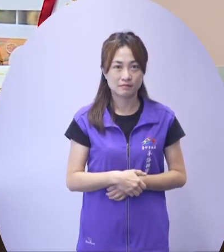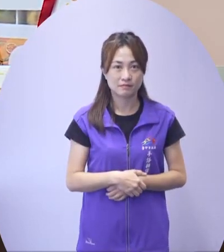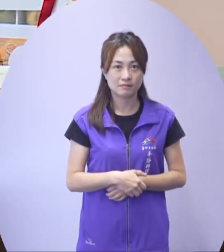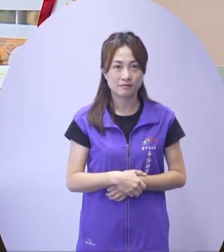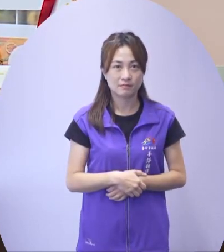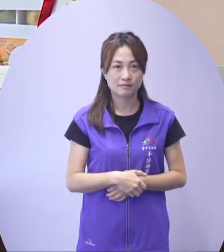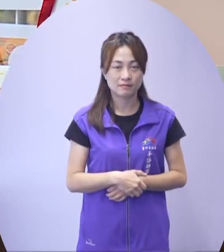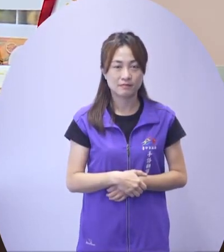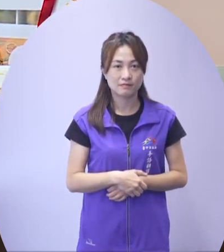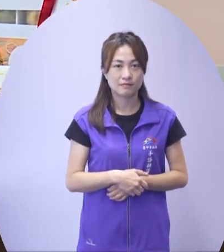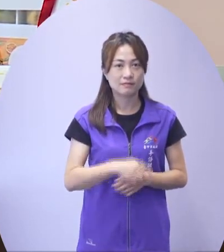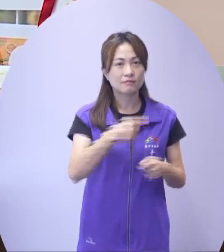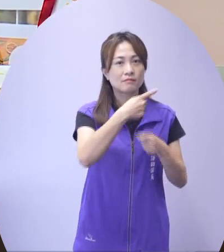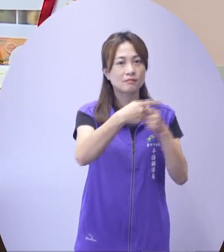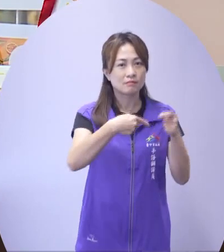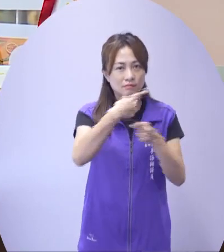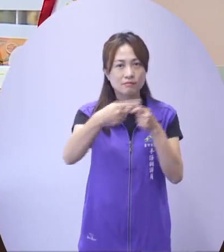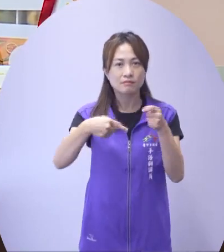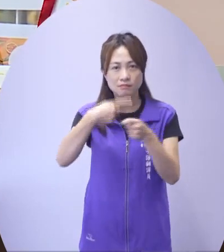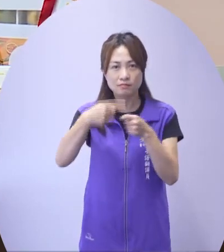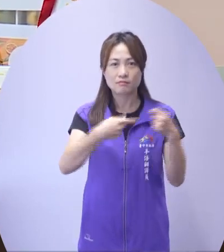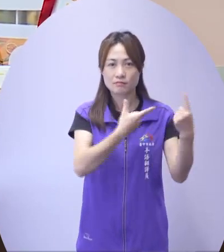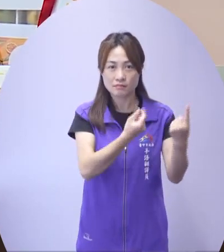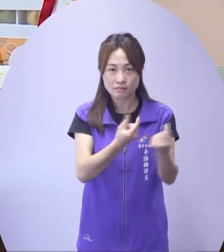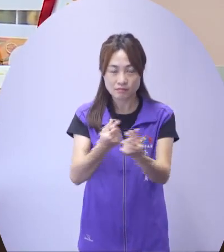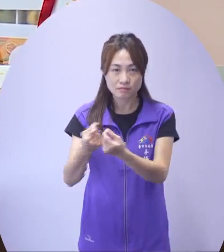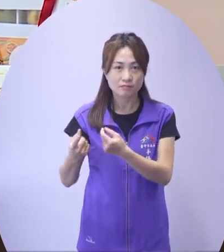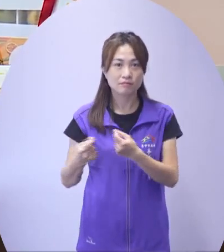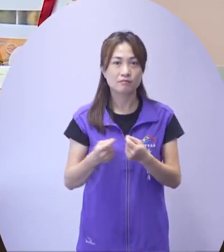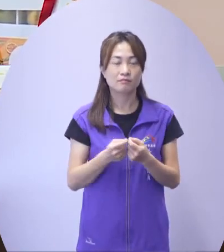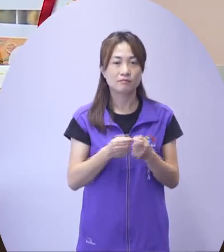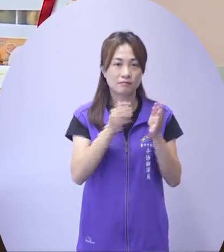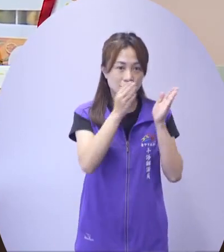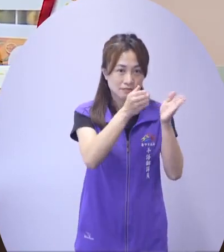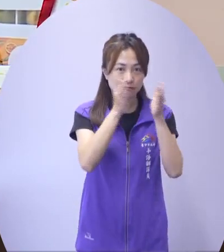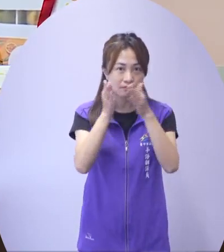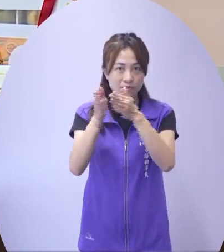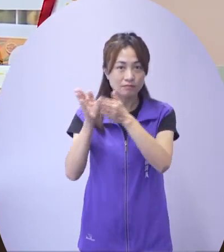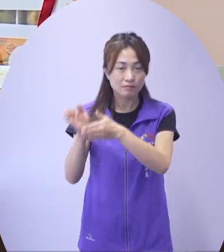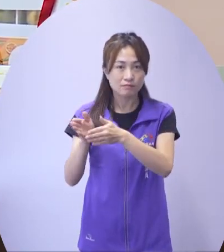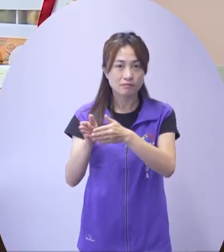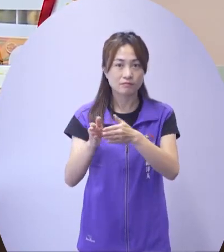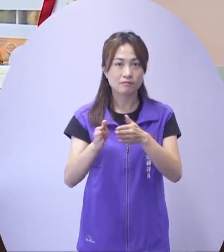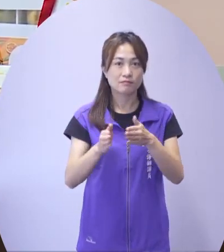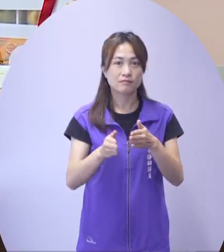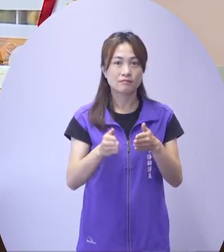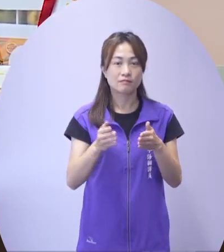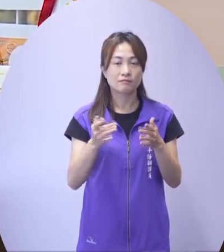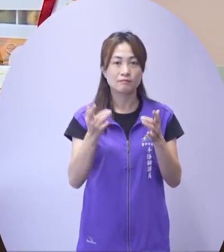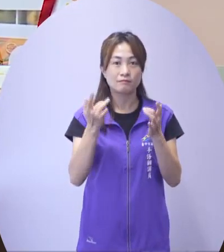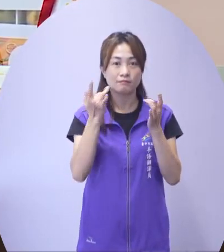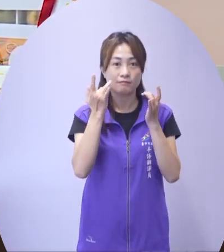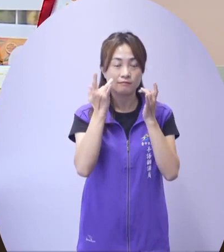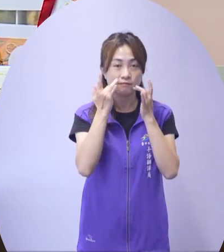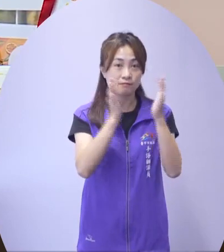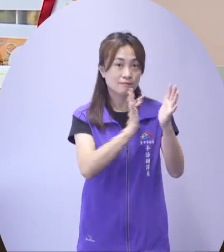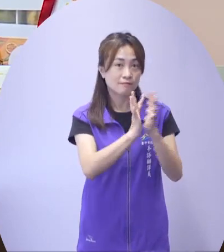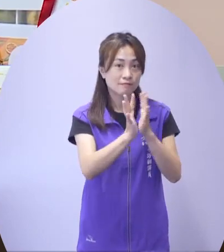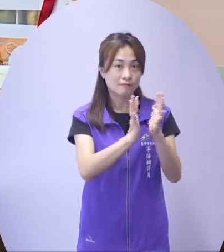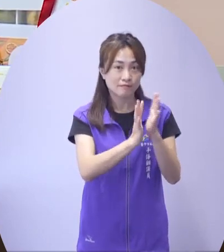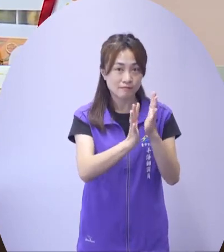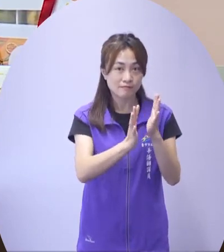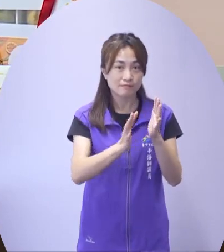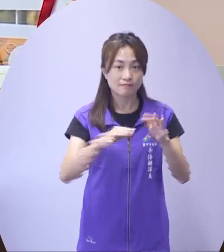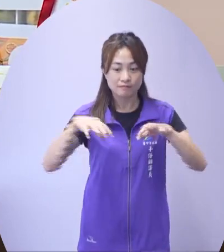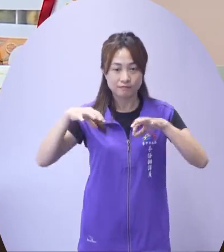年，他每年会就各个市场啊，就跟每个城市、每个县市的市场价的，还有他的这个摊贩